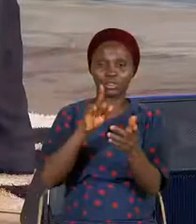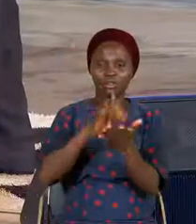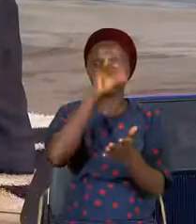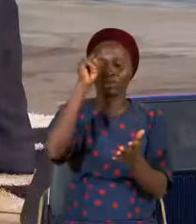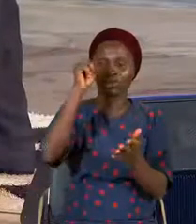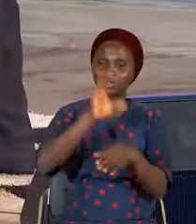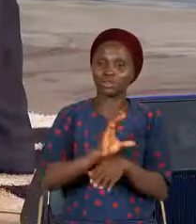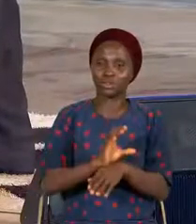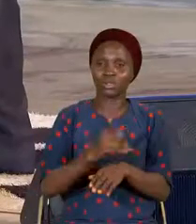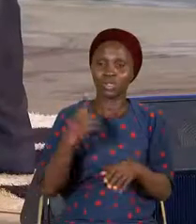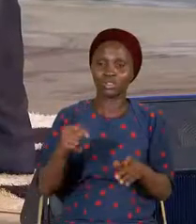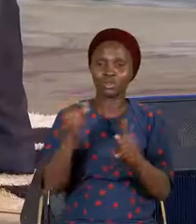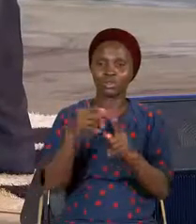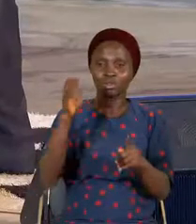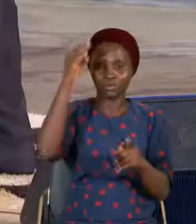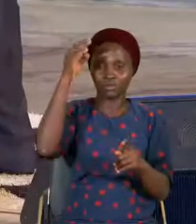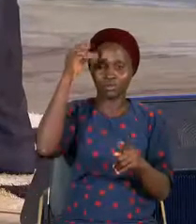comme une glorieuse église.